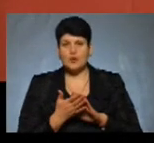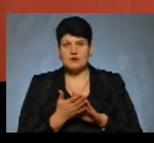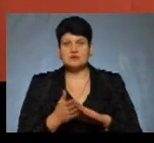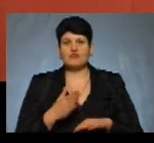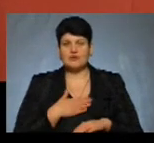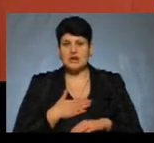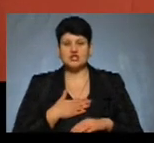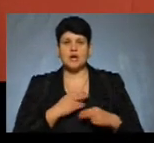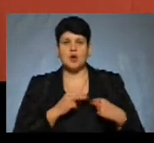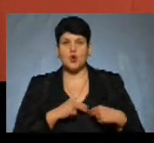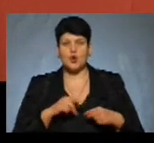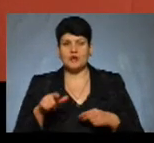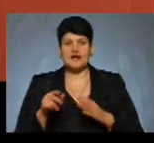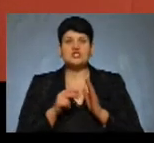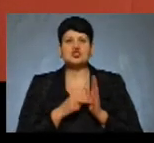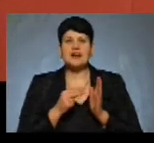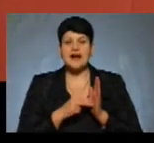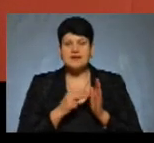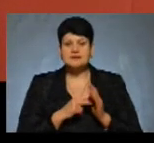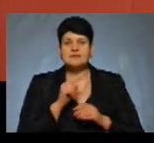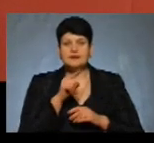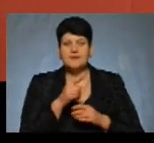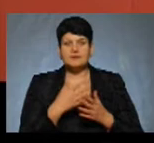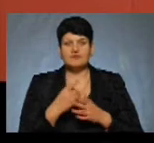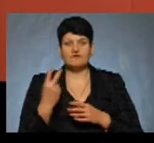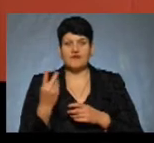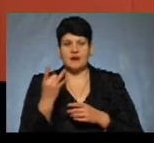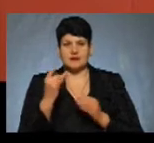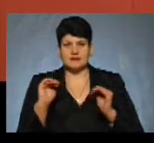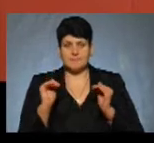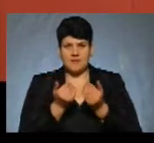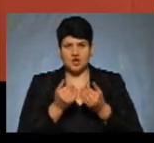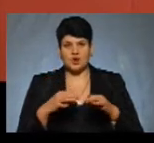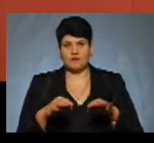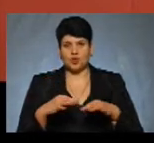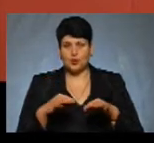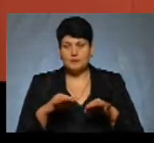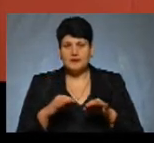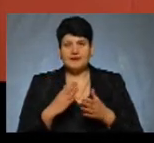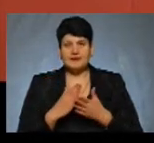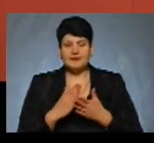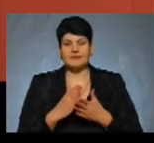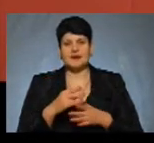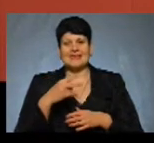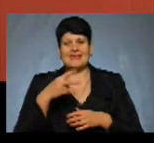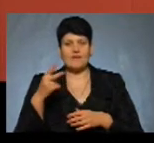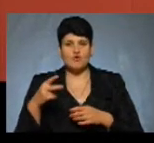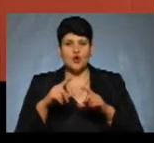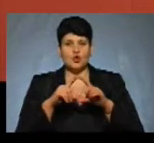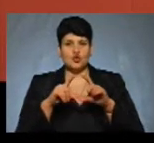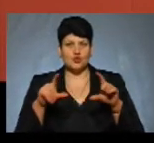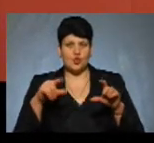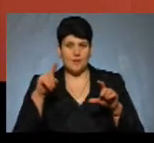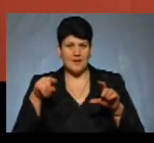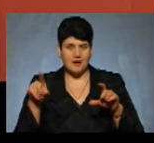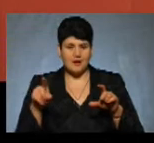наших колег із Черкас, тому що там майже вдвічі менше автівок з євро-номерами розмитнили. Це